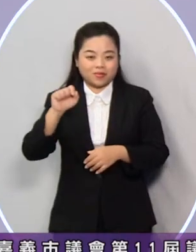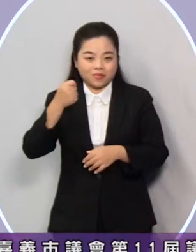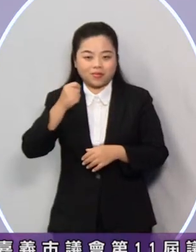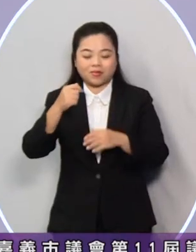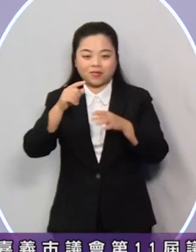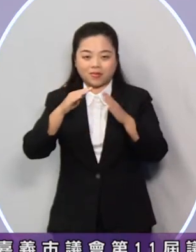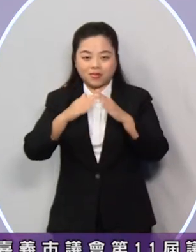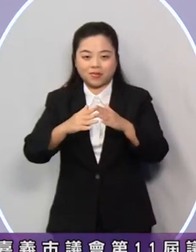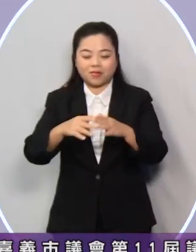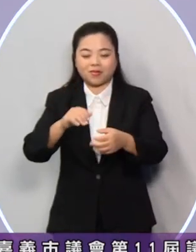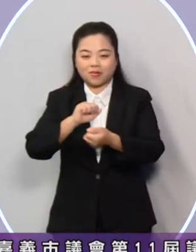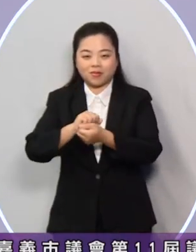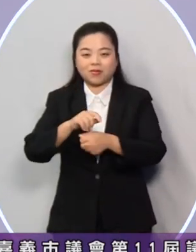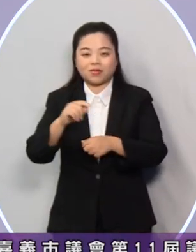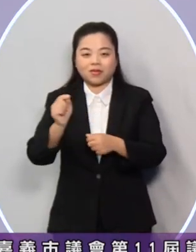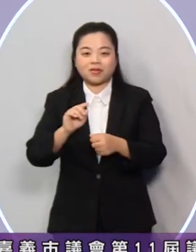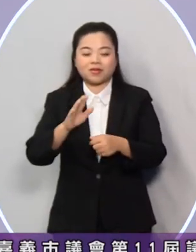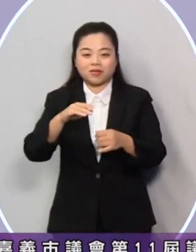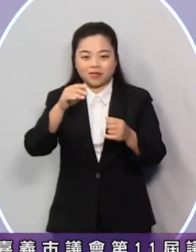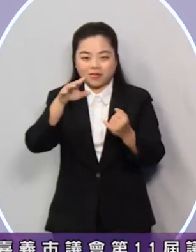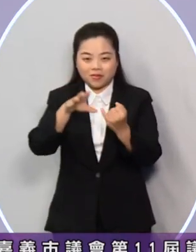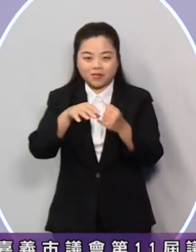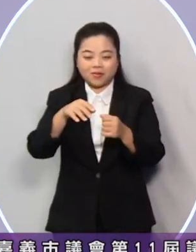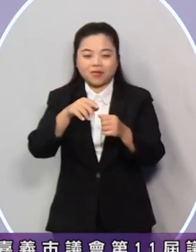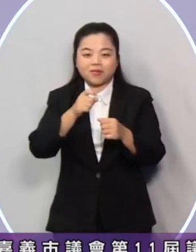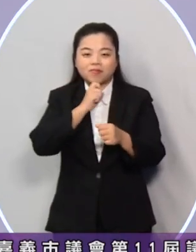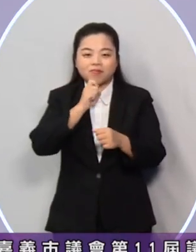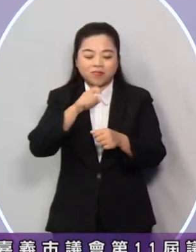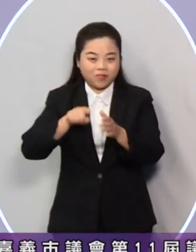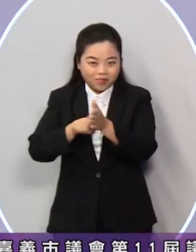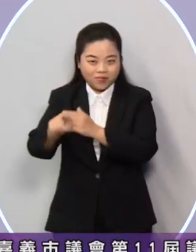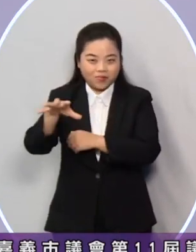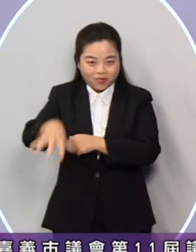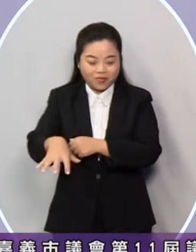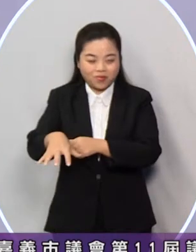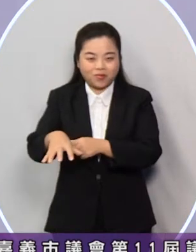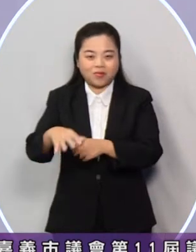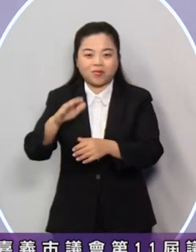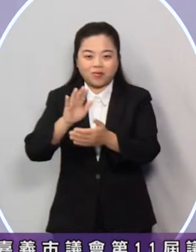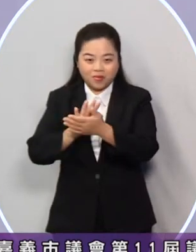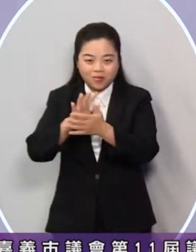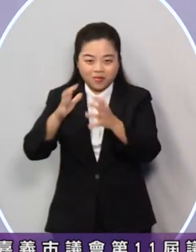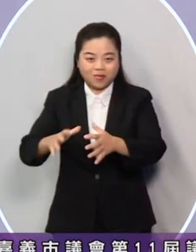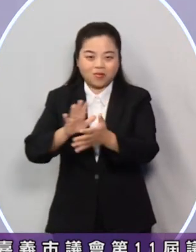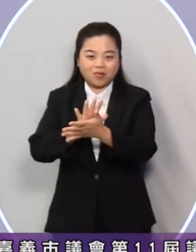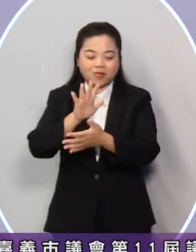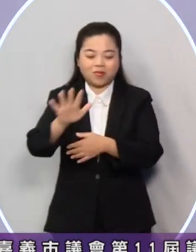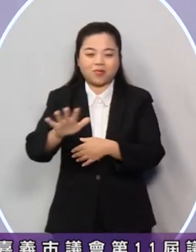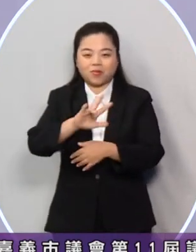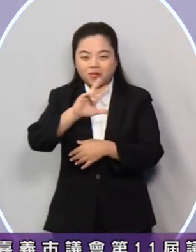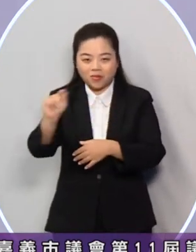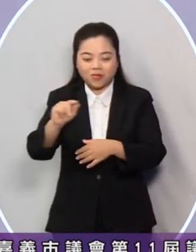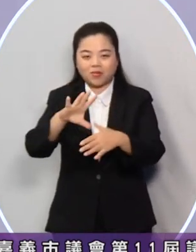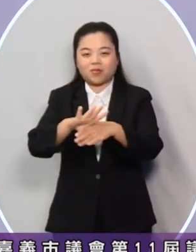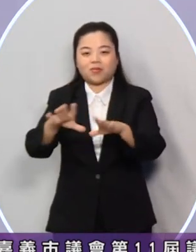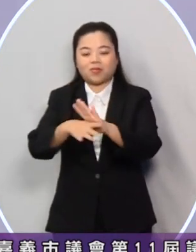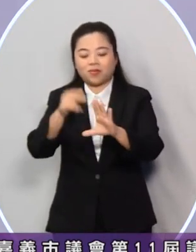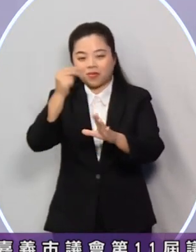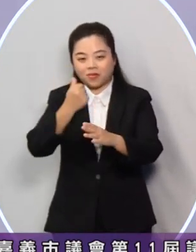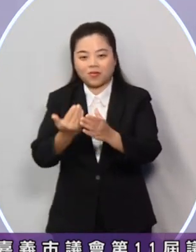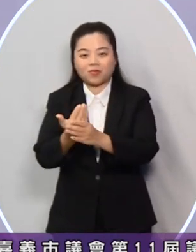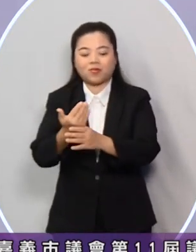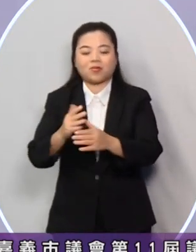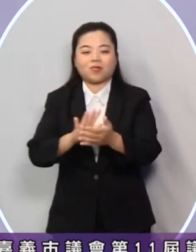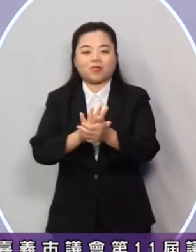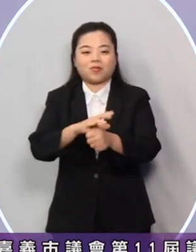举办是最佳地点。尤其以后信专区成立后，更能相辅相成，结合嘉义独有的情色文化以及特产，